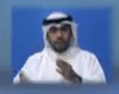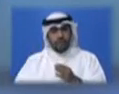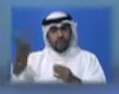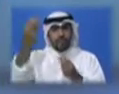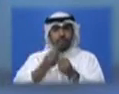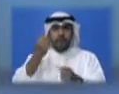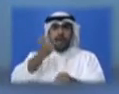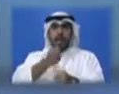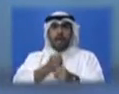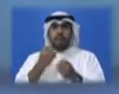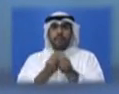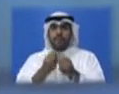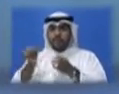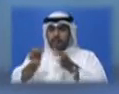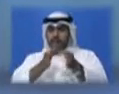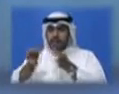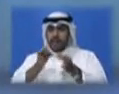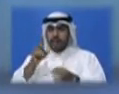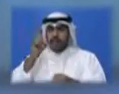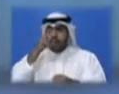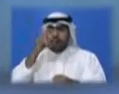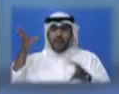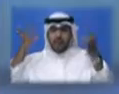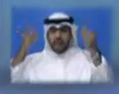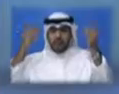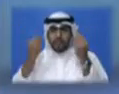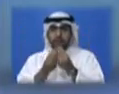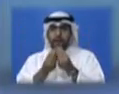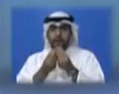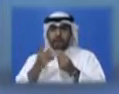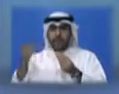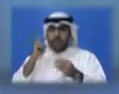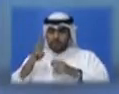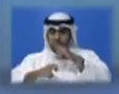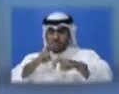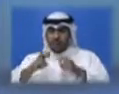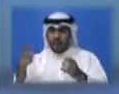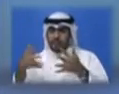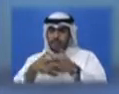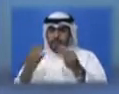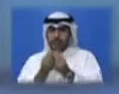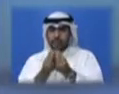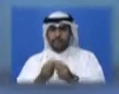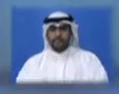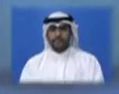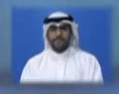التنمية للقوى العاملة بالإضافة إلى التنسيق في مجال تخطيط الأبحاث العلمية وتنفيذ أبحاث مشتركة.